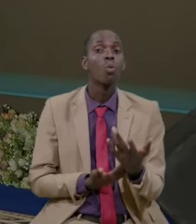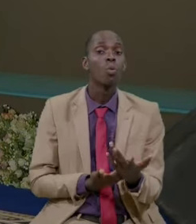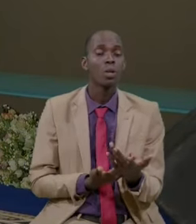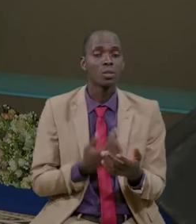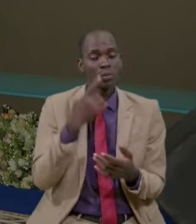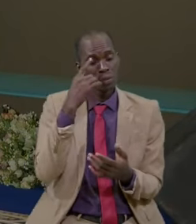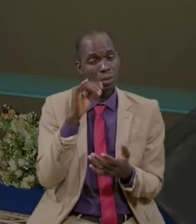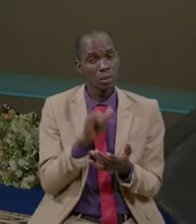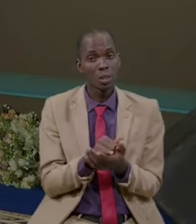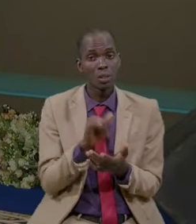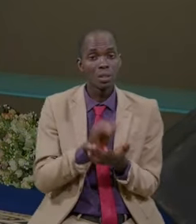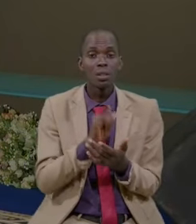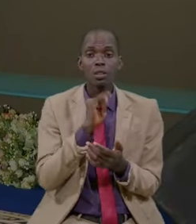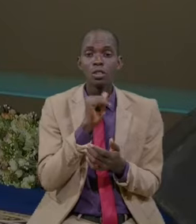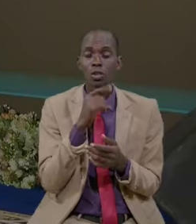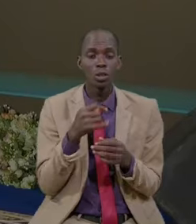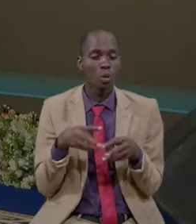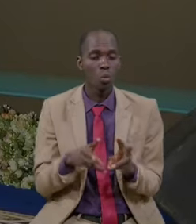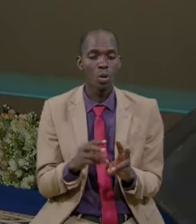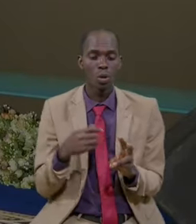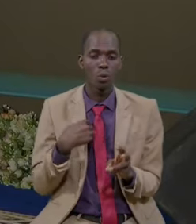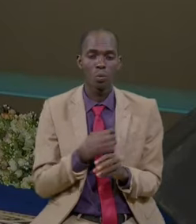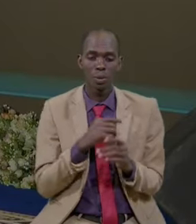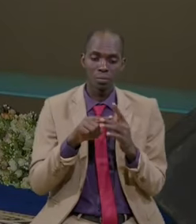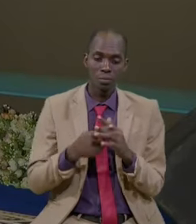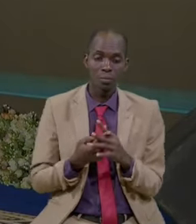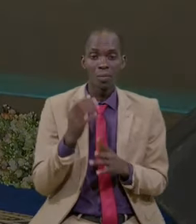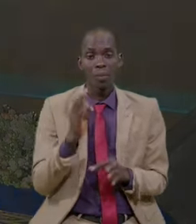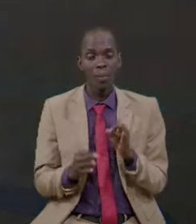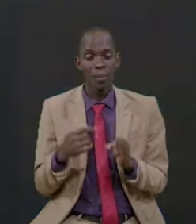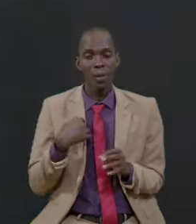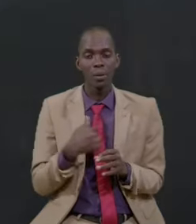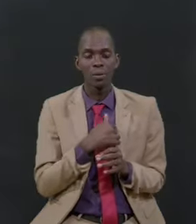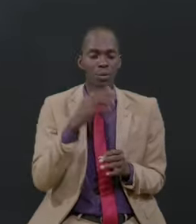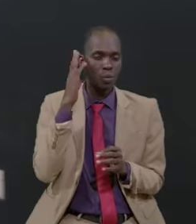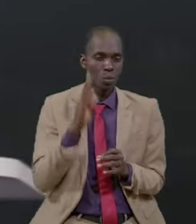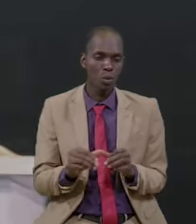comme ça, la seule chose c'est qu'ils ne sont pas allés en cela.